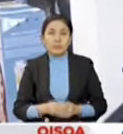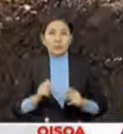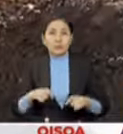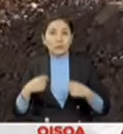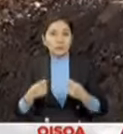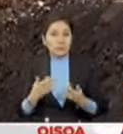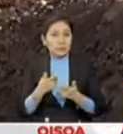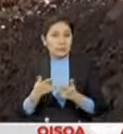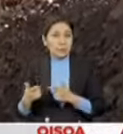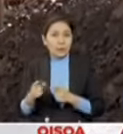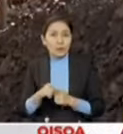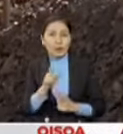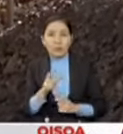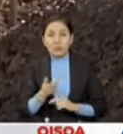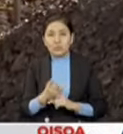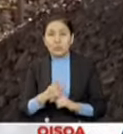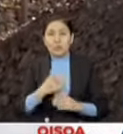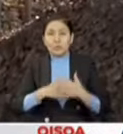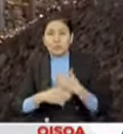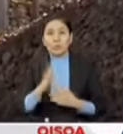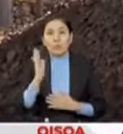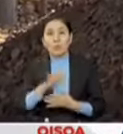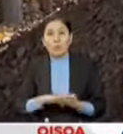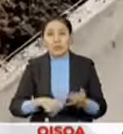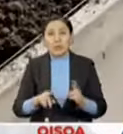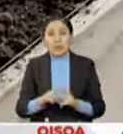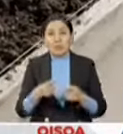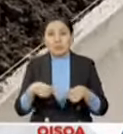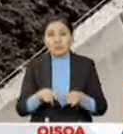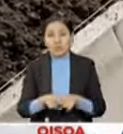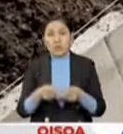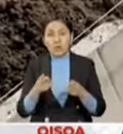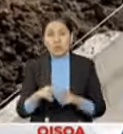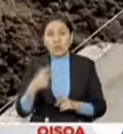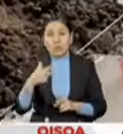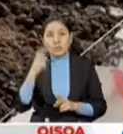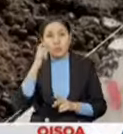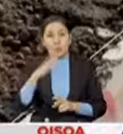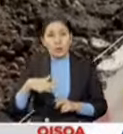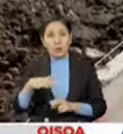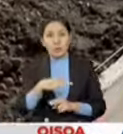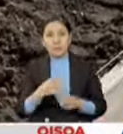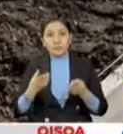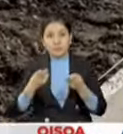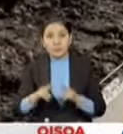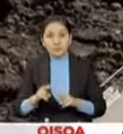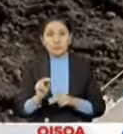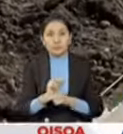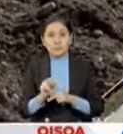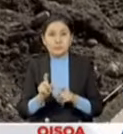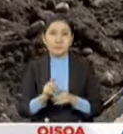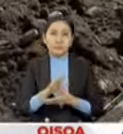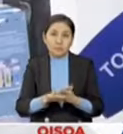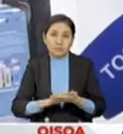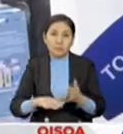topshirildi. Bundan aholi juda ham xursand. Bundan keyin ham yana shunda qolgan bizda umumiy 30 ta mahalla bo'lsa, qolgan mahallalarda ham bir mashinaqa